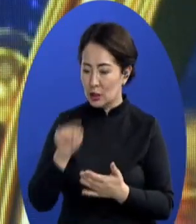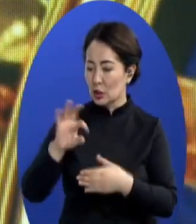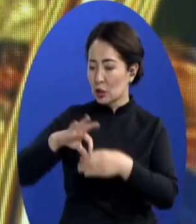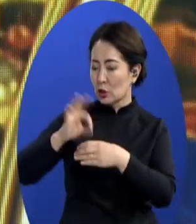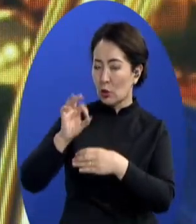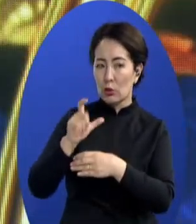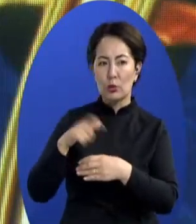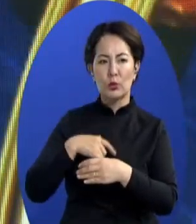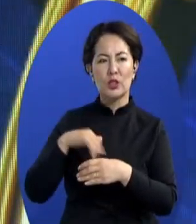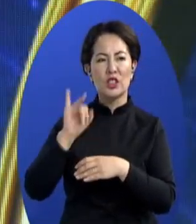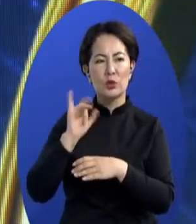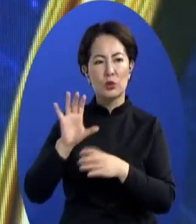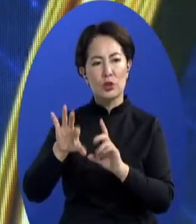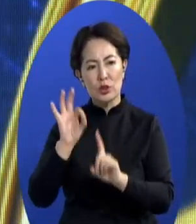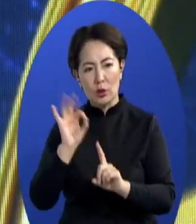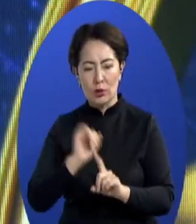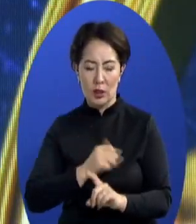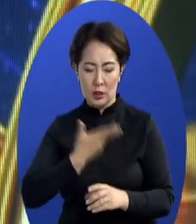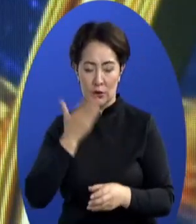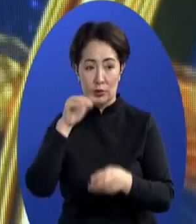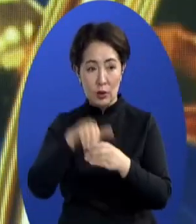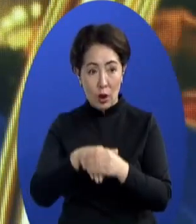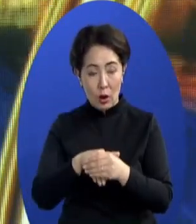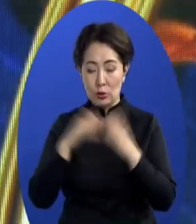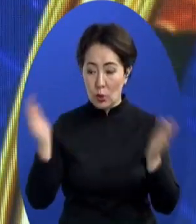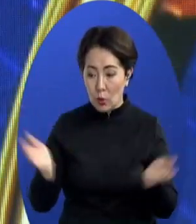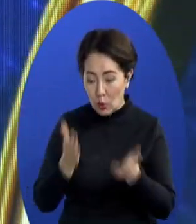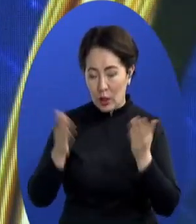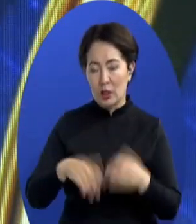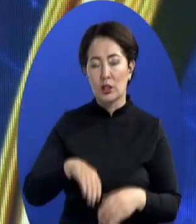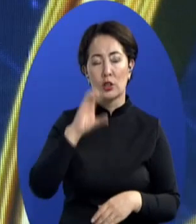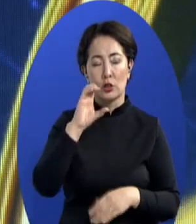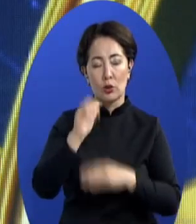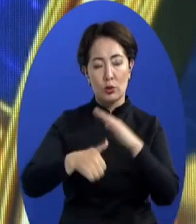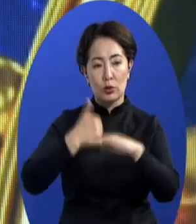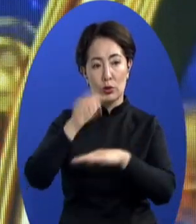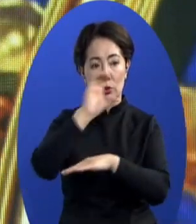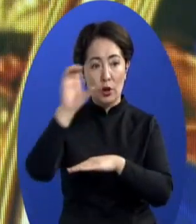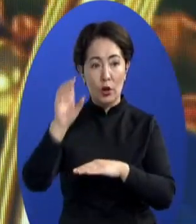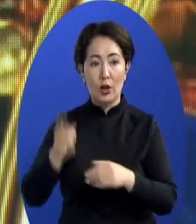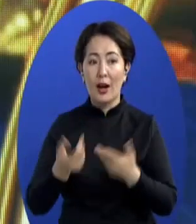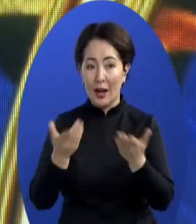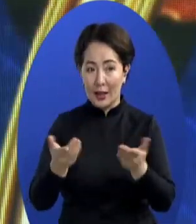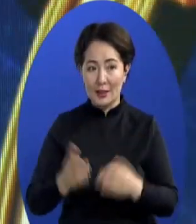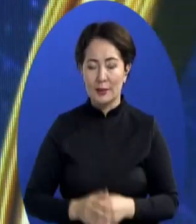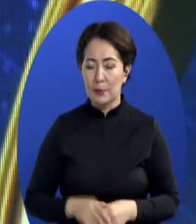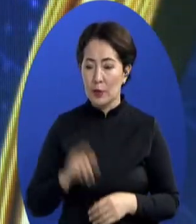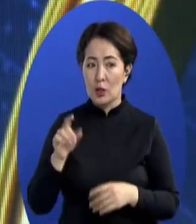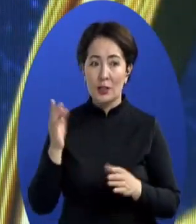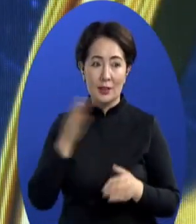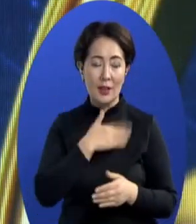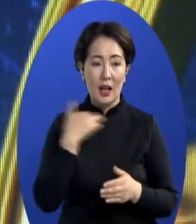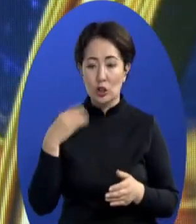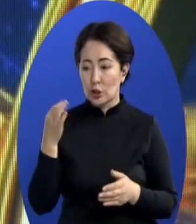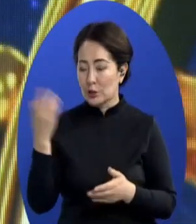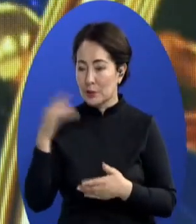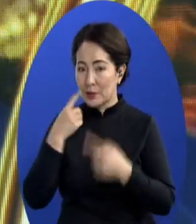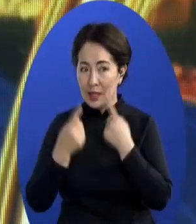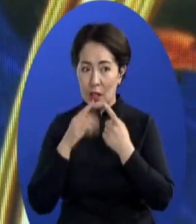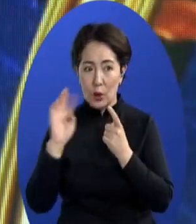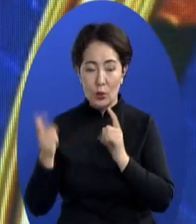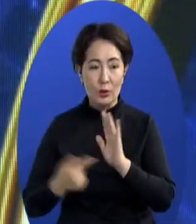улсын хурлын ээлжид сонгуульдаа идэвхтэй оролцох уриалгыг сонгуулийн ерөнхий хороо гаргалаа. Одоо үзэгч та бүхэнд сонгуулийн ерөнхий хорооны дарга Содном Цэрэнгийн